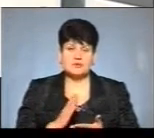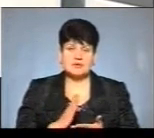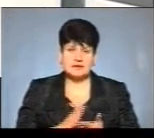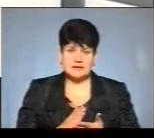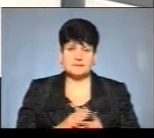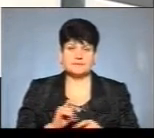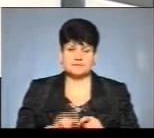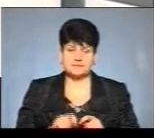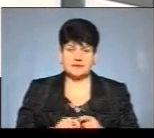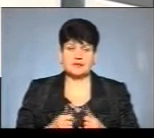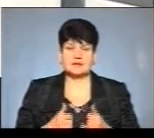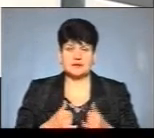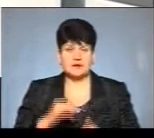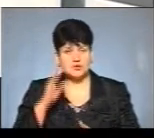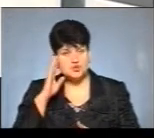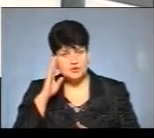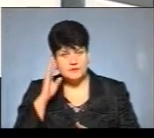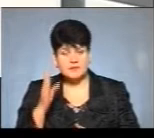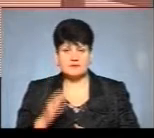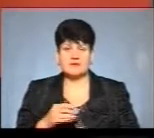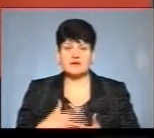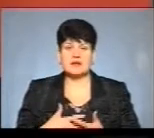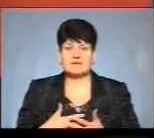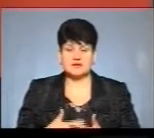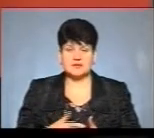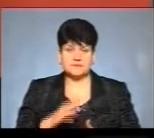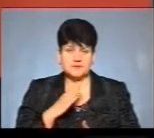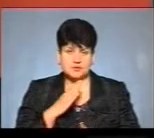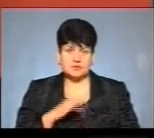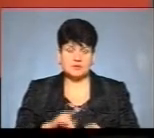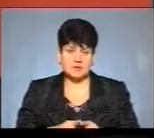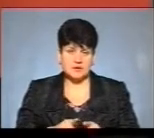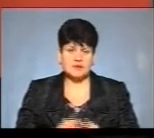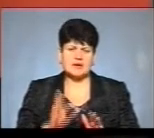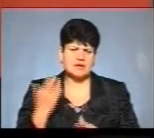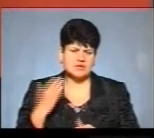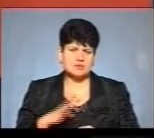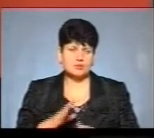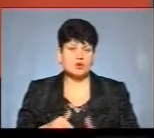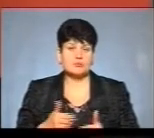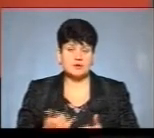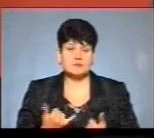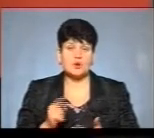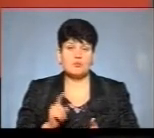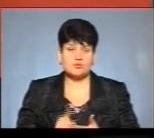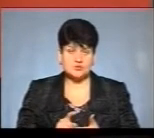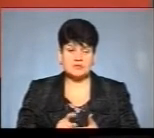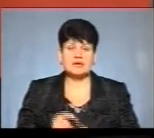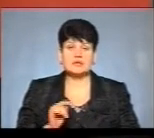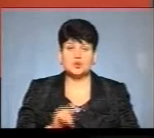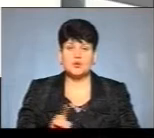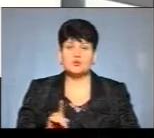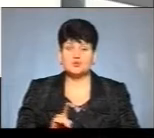для чоловіків, так, вагітних жінок. Раніше це був як рекомендований, тепер обов'язковий. Для того,